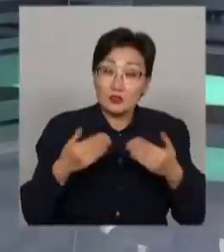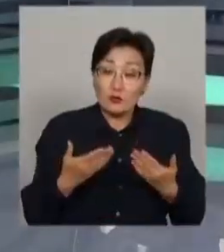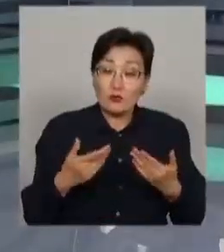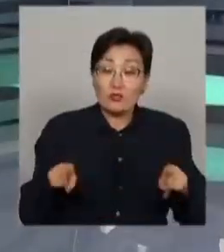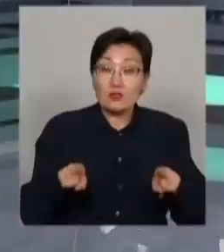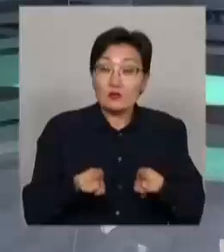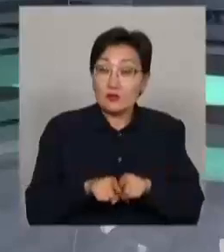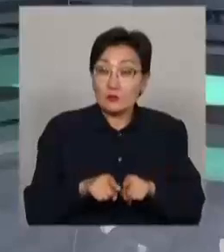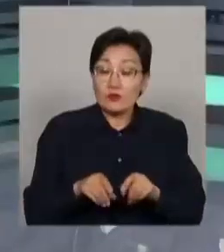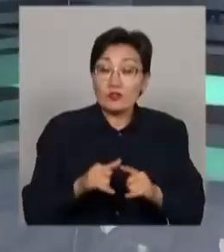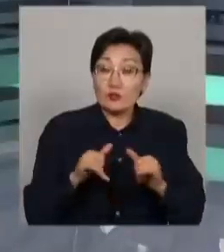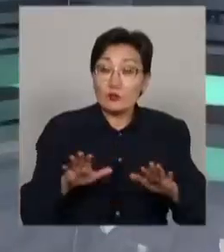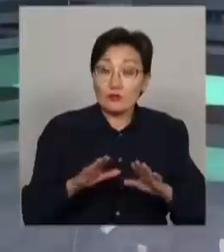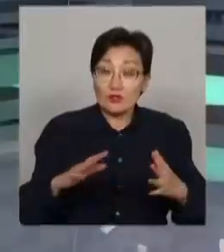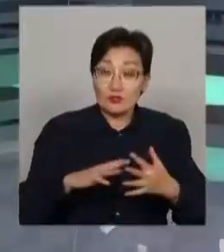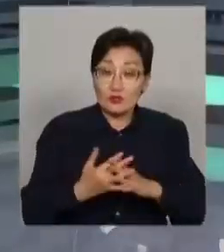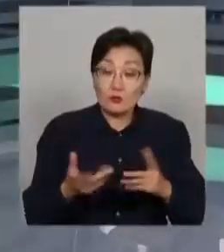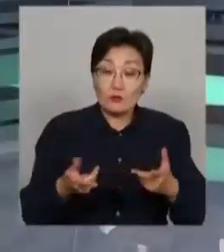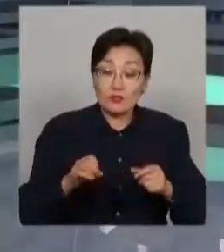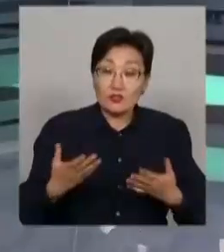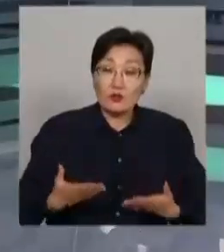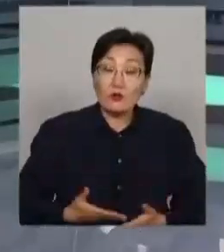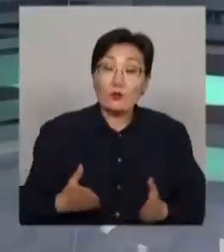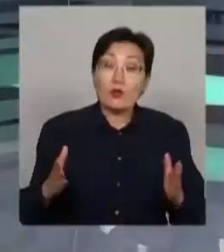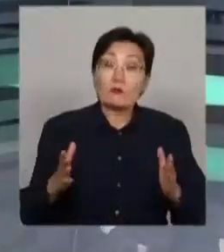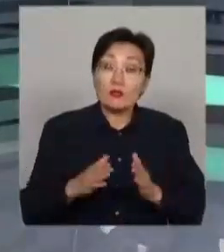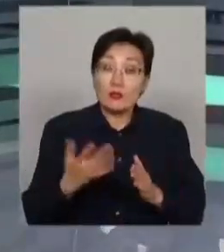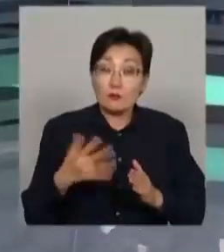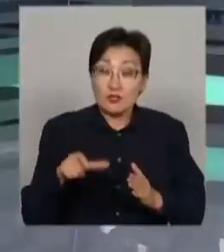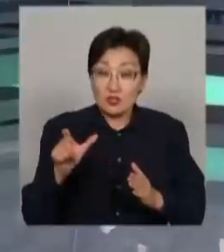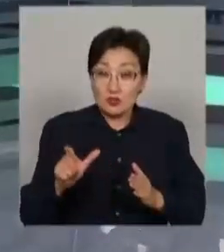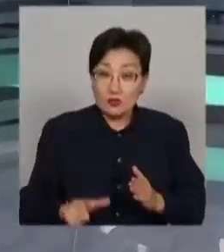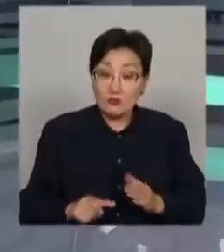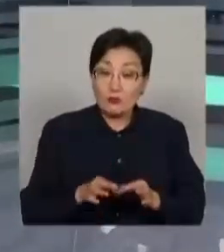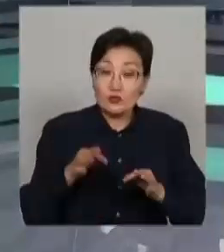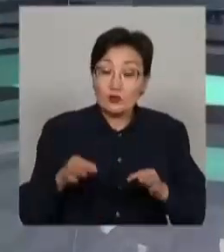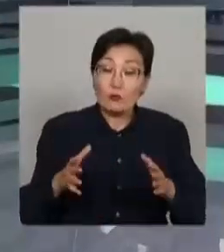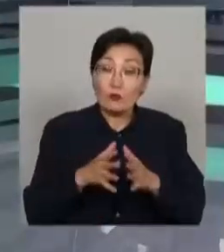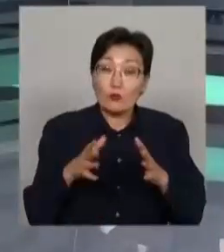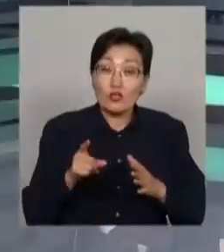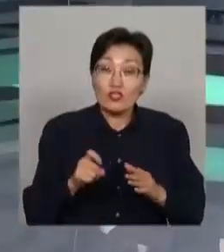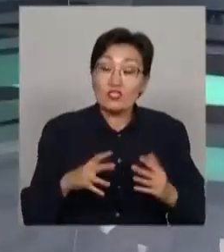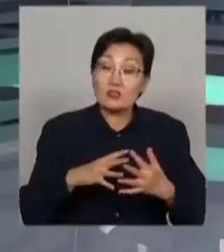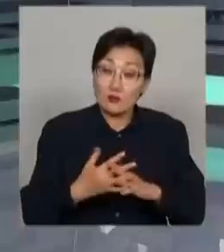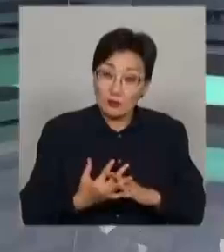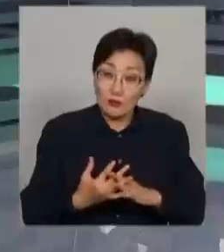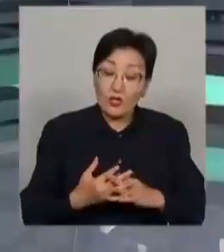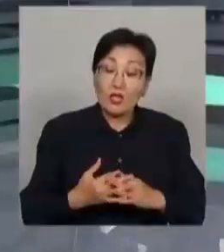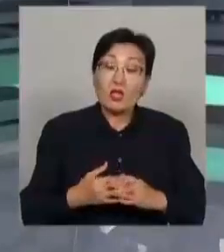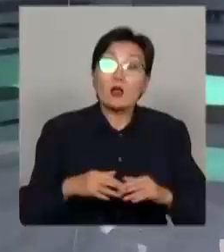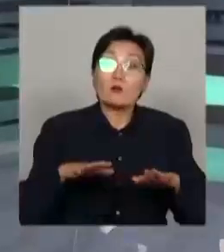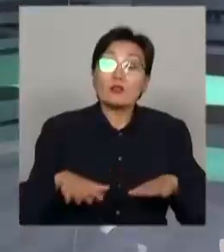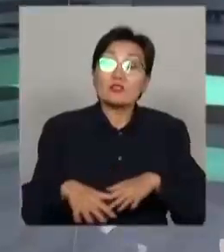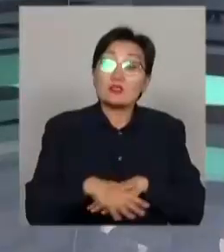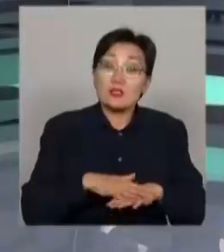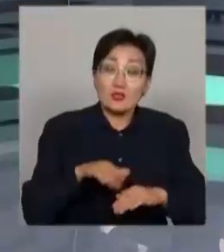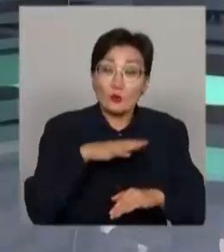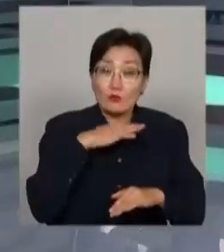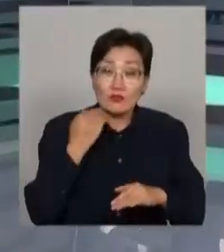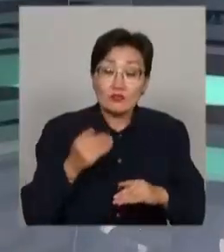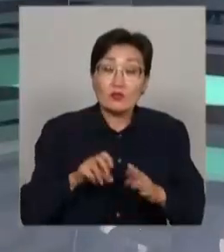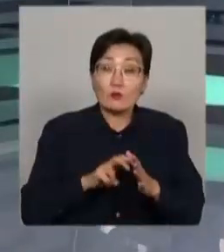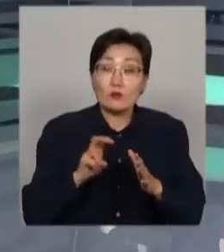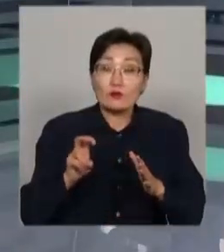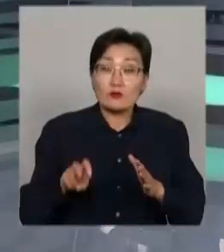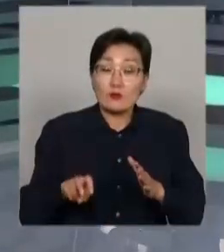таких неперспективных сел, где проживает менее 50 человек, в регионе более 100. Тем не менее, местные жители не хотят покидать